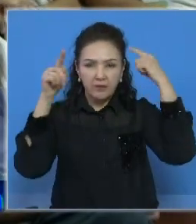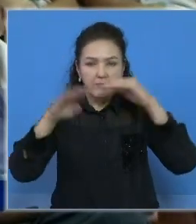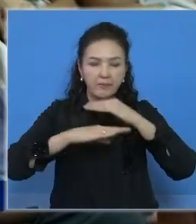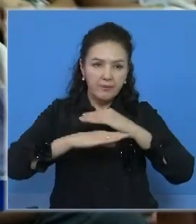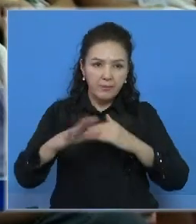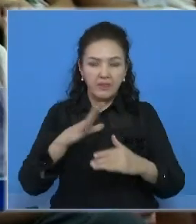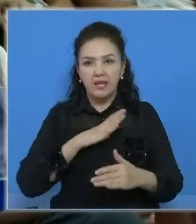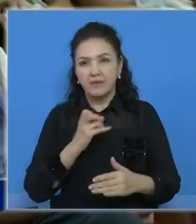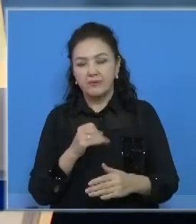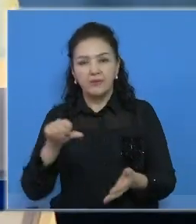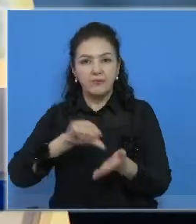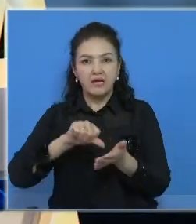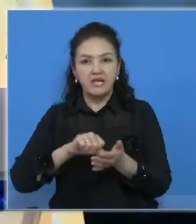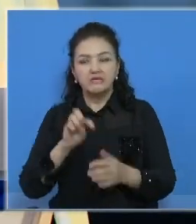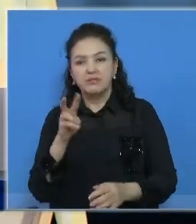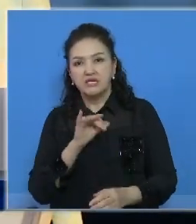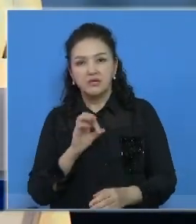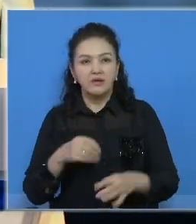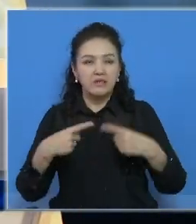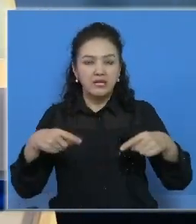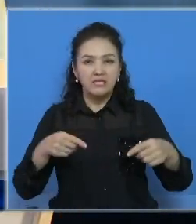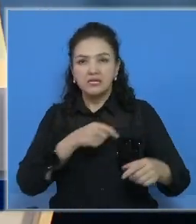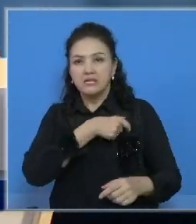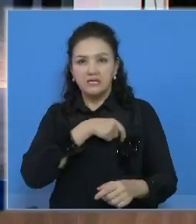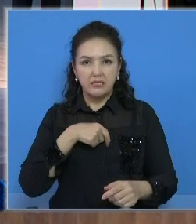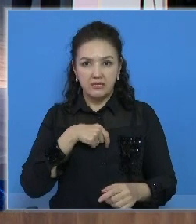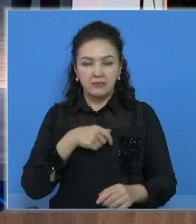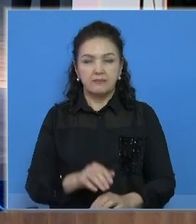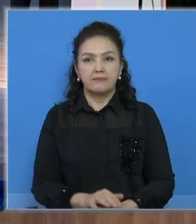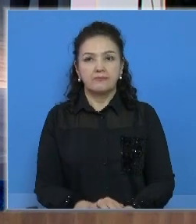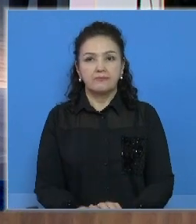площадки, мотивационные выступления спикеров и различные тренинги.